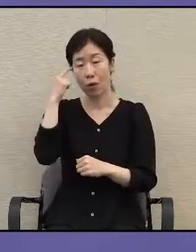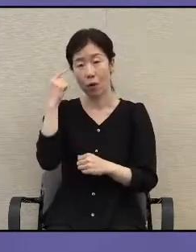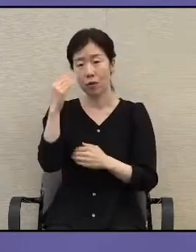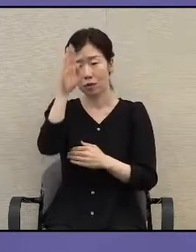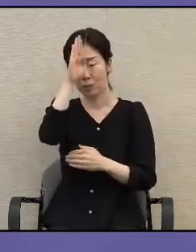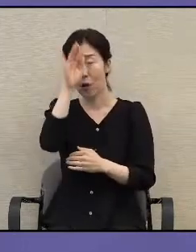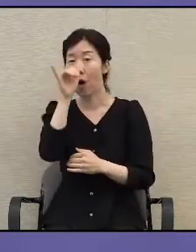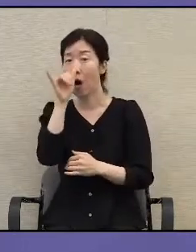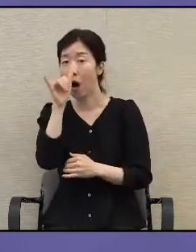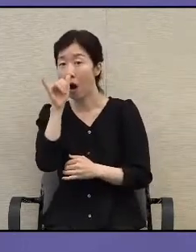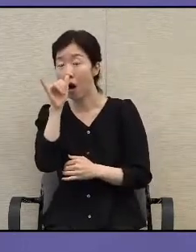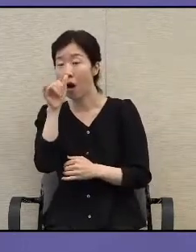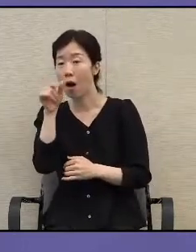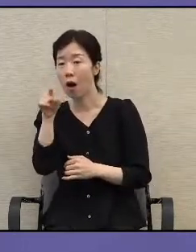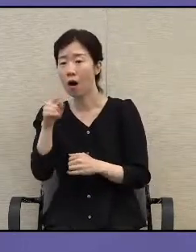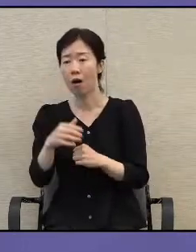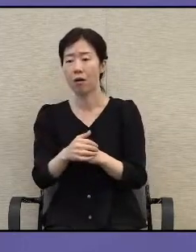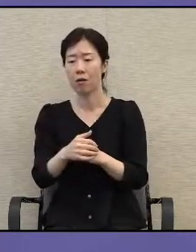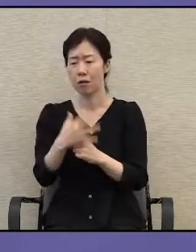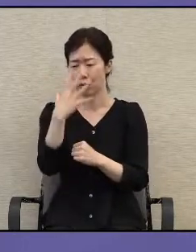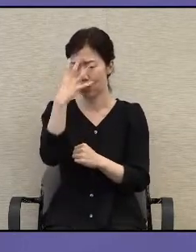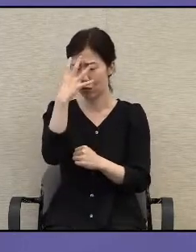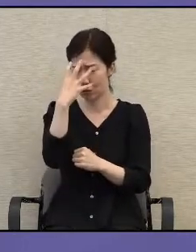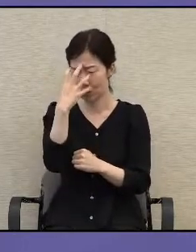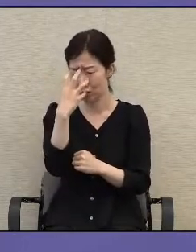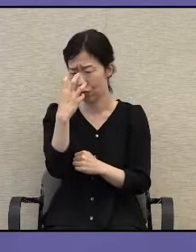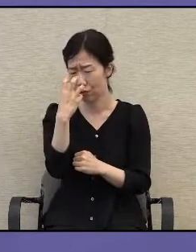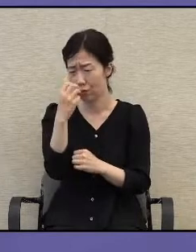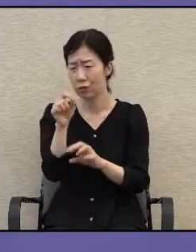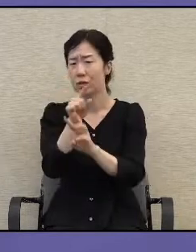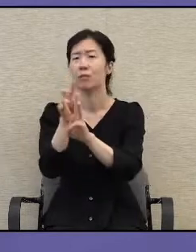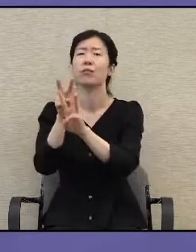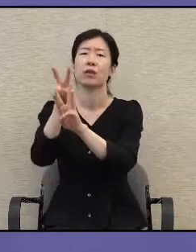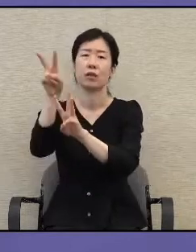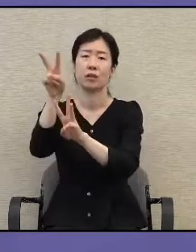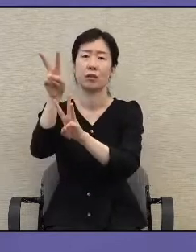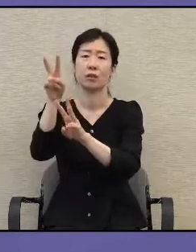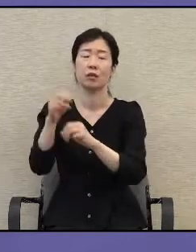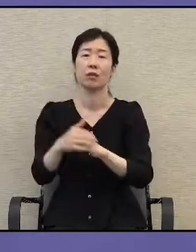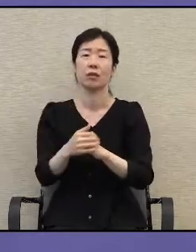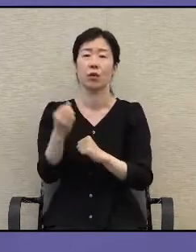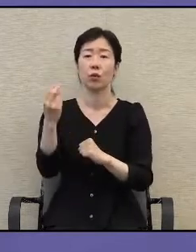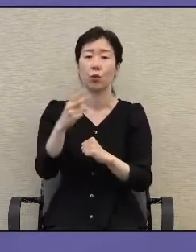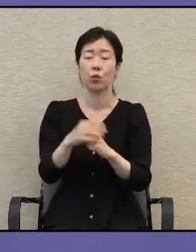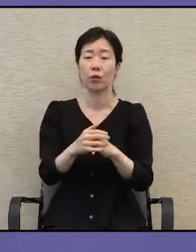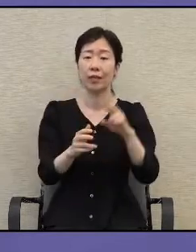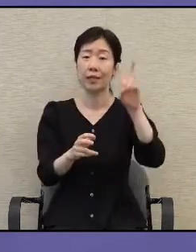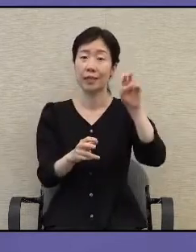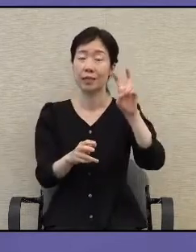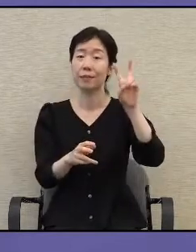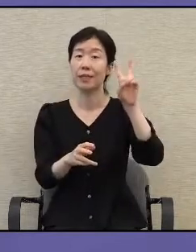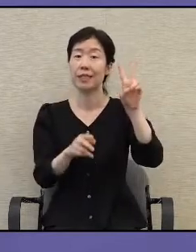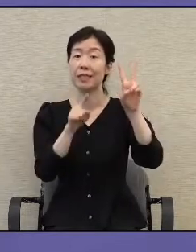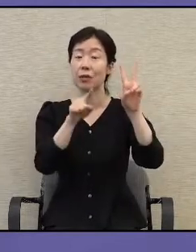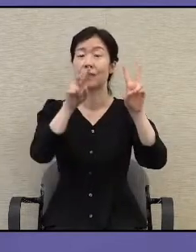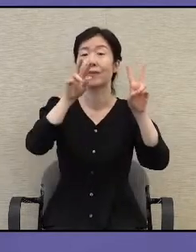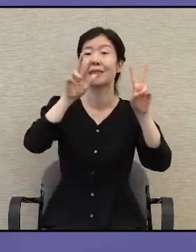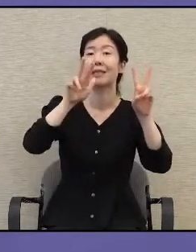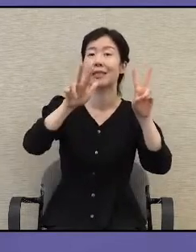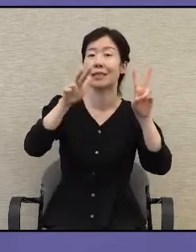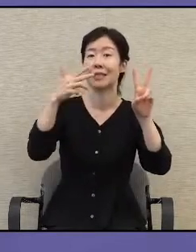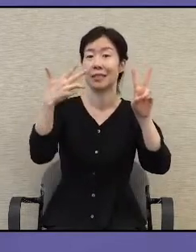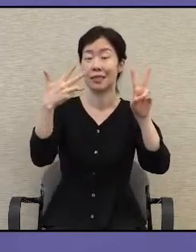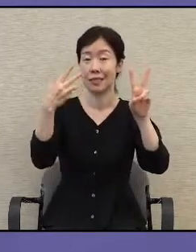1 이상이 우울 위험군 비율을 나타내고 있고요. 소득 감소한 분들은 22.73%가 우울 위험군에